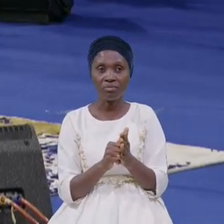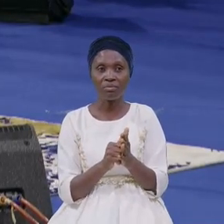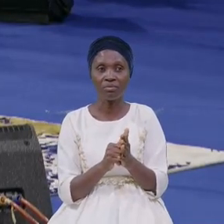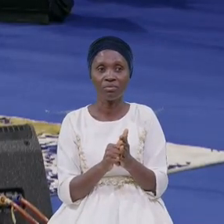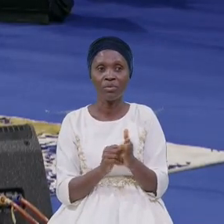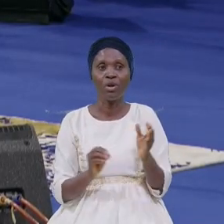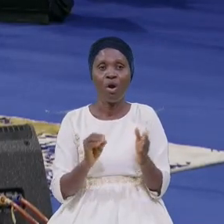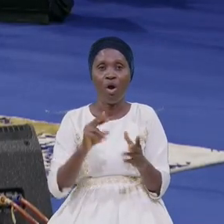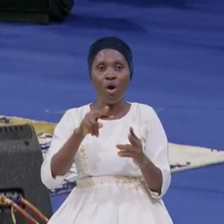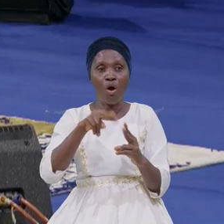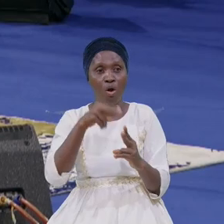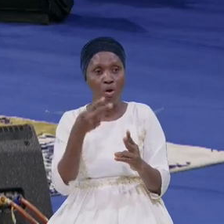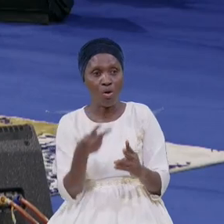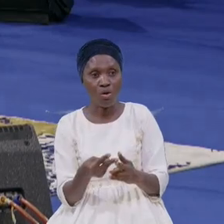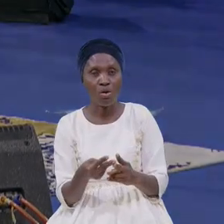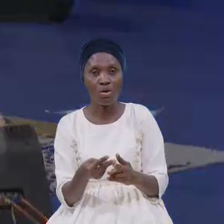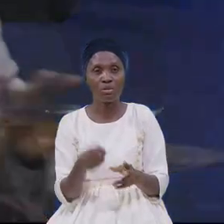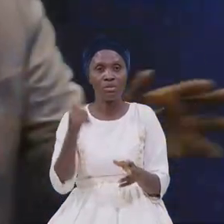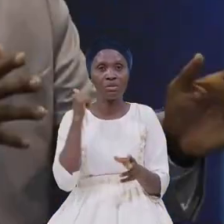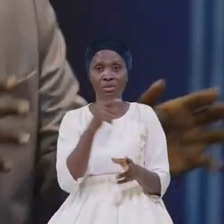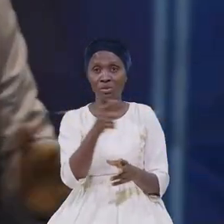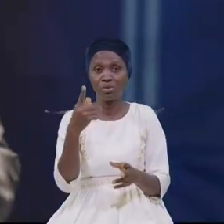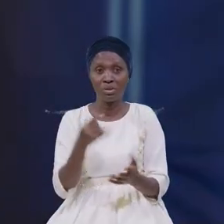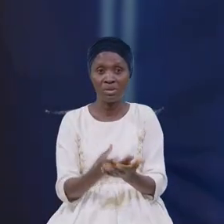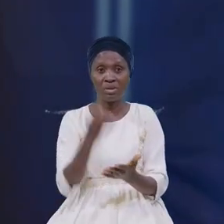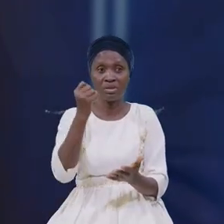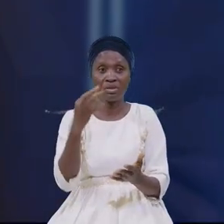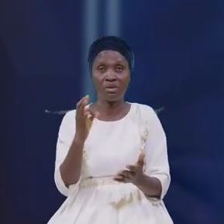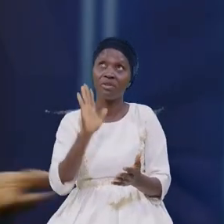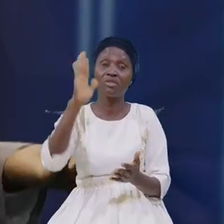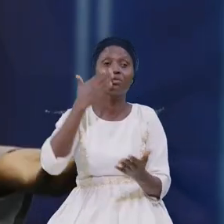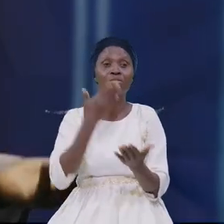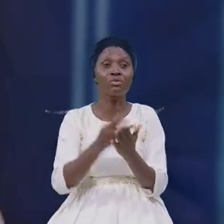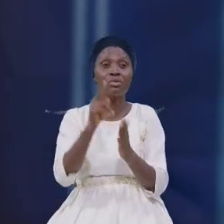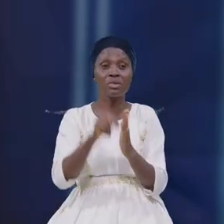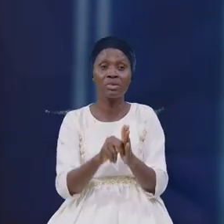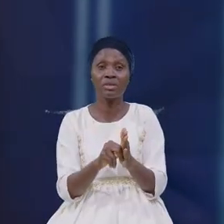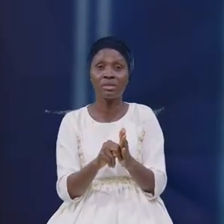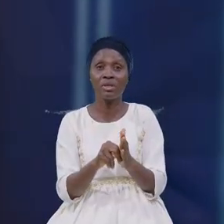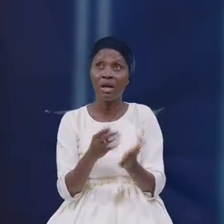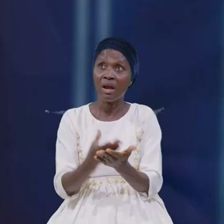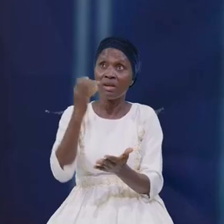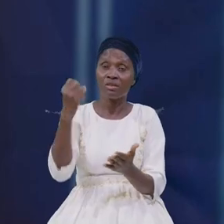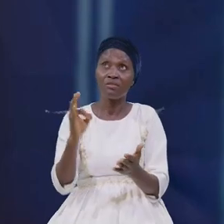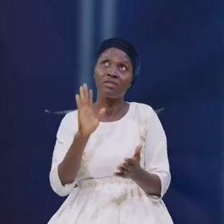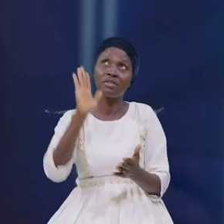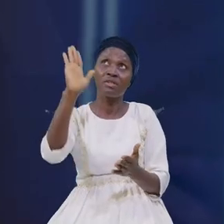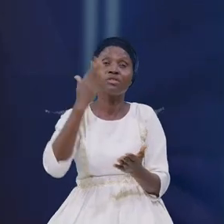richesses de sa bonté, les richesses de sa bonté,